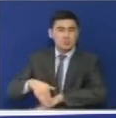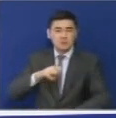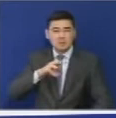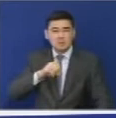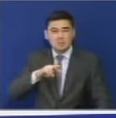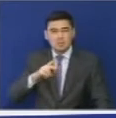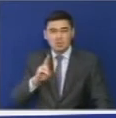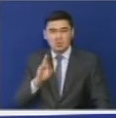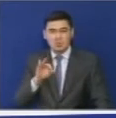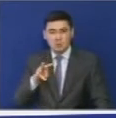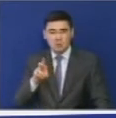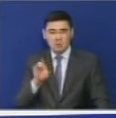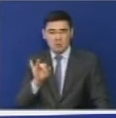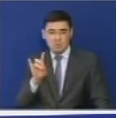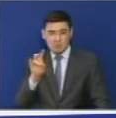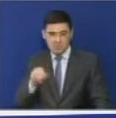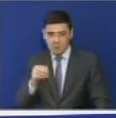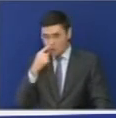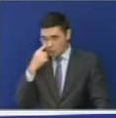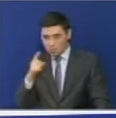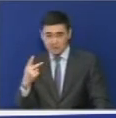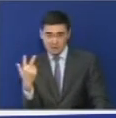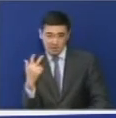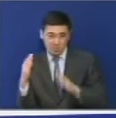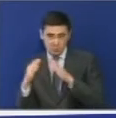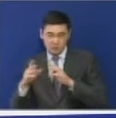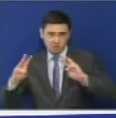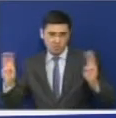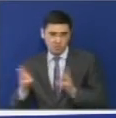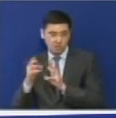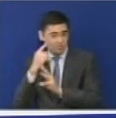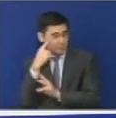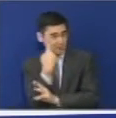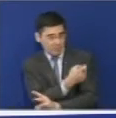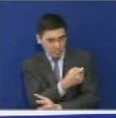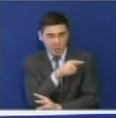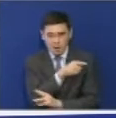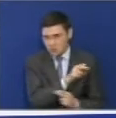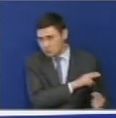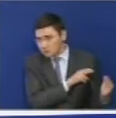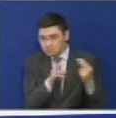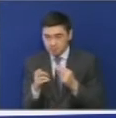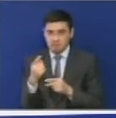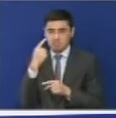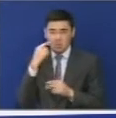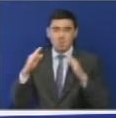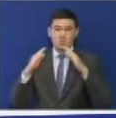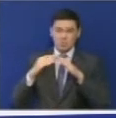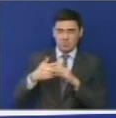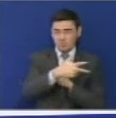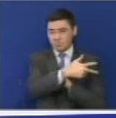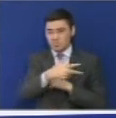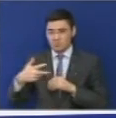үйден өрт шыққандығы туралы ақпарат түскен. Оқиға орнына шұғыл жеткен өрт сөндірушілер анықтағанындай 18 пәтерлі